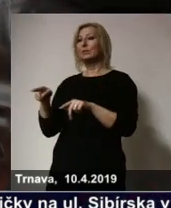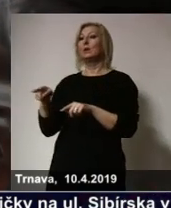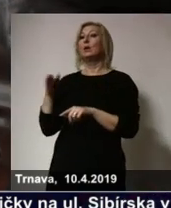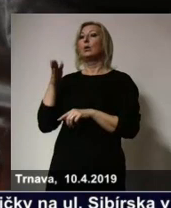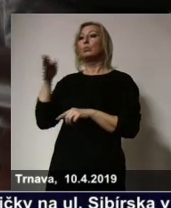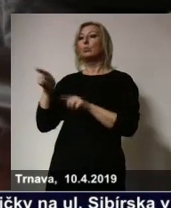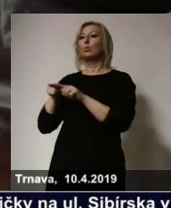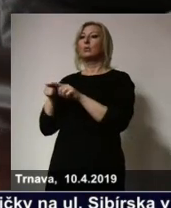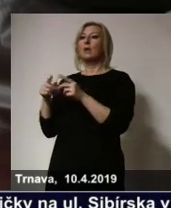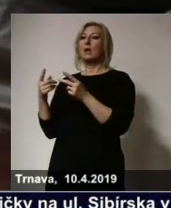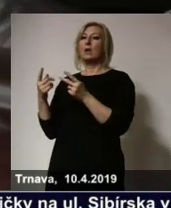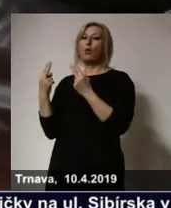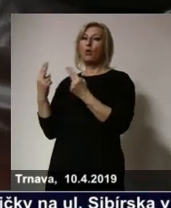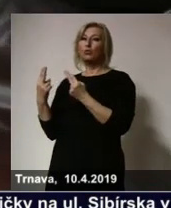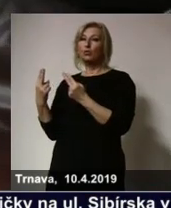základe